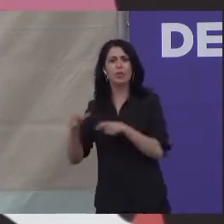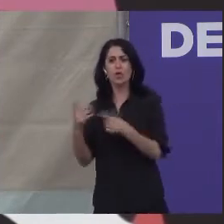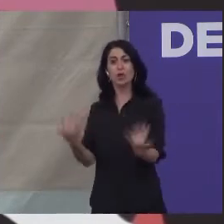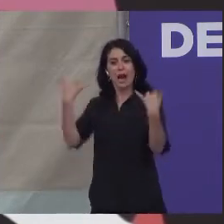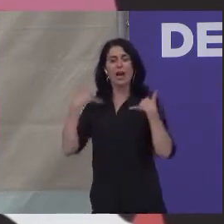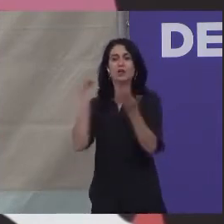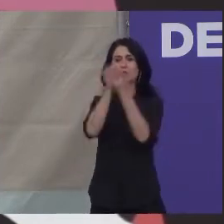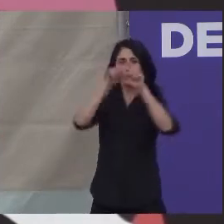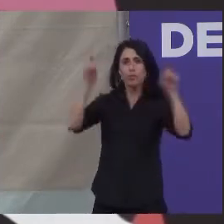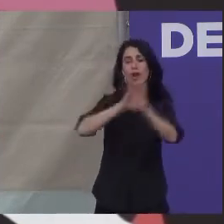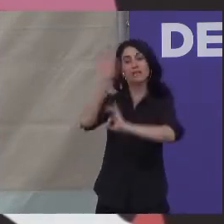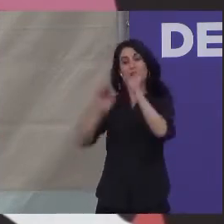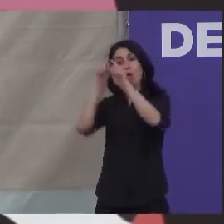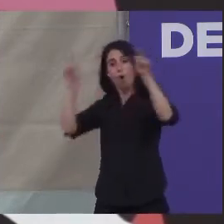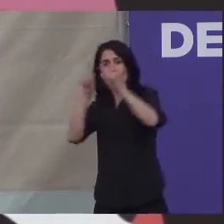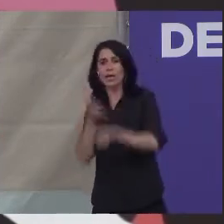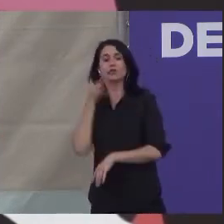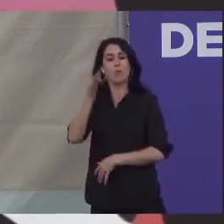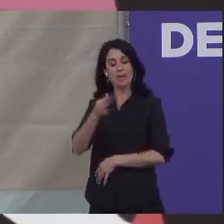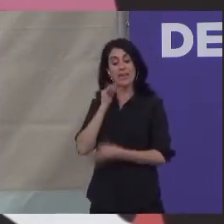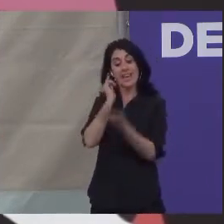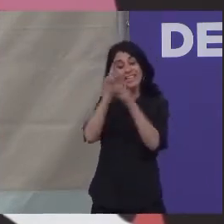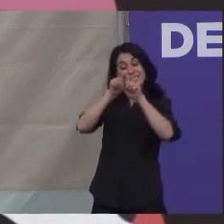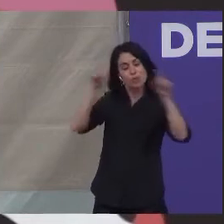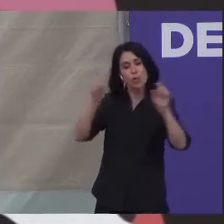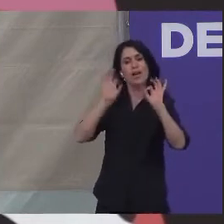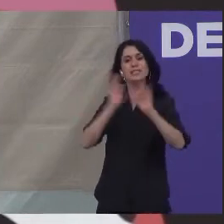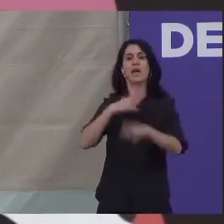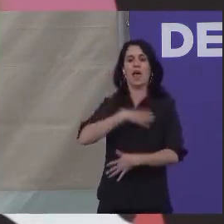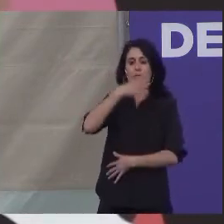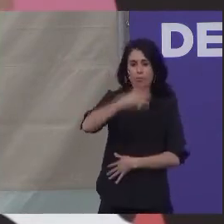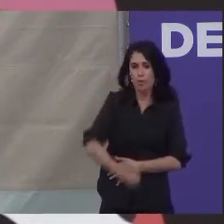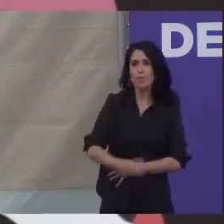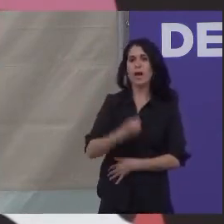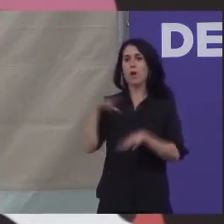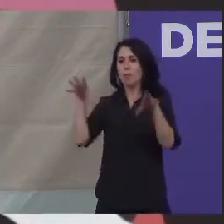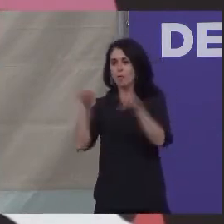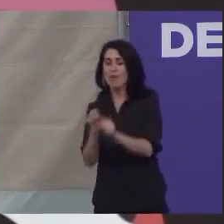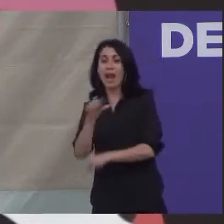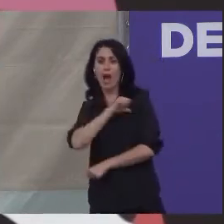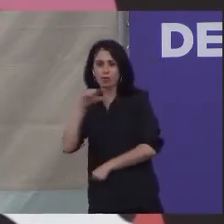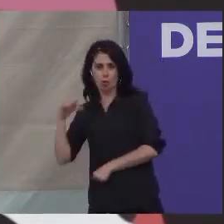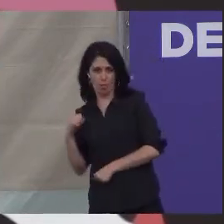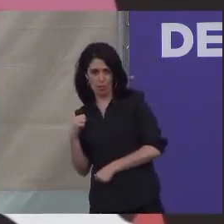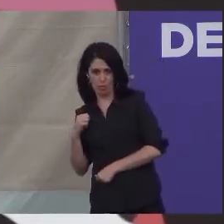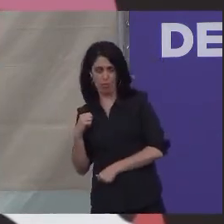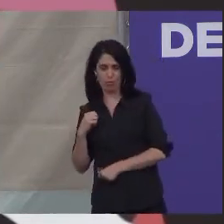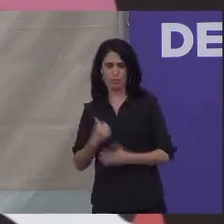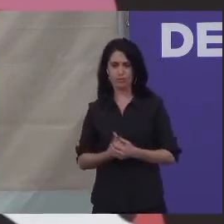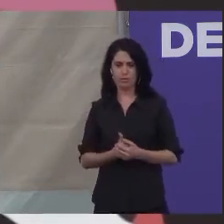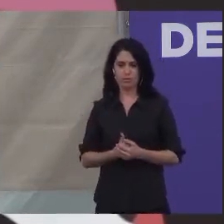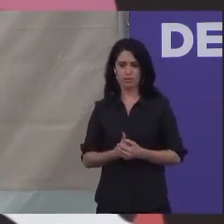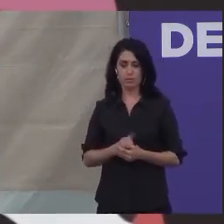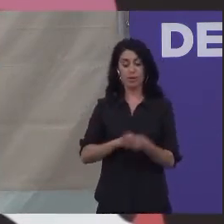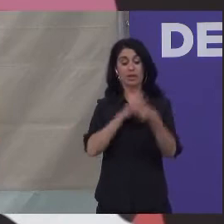institucionals orgànics i els institucionals municipals, provincials, autonòmics i estatals. I un tercer nivell,